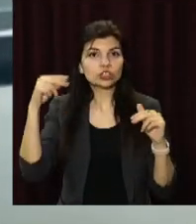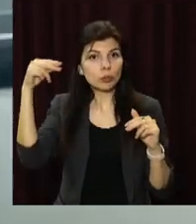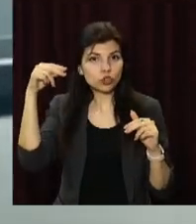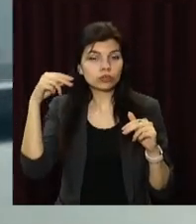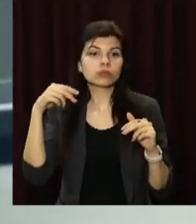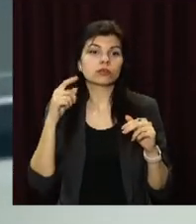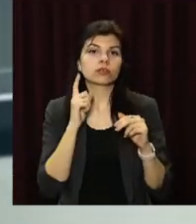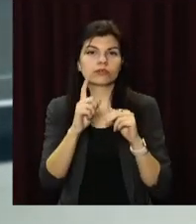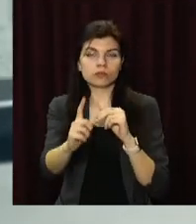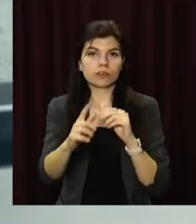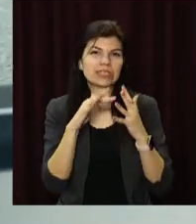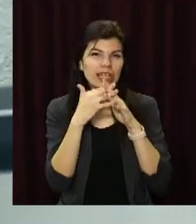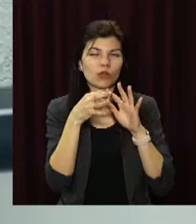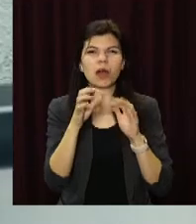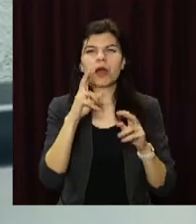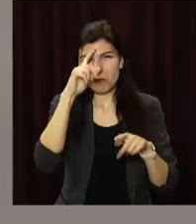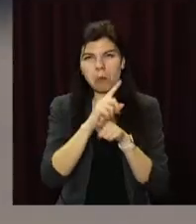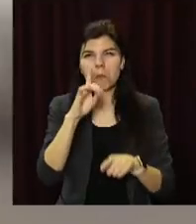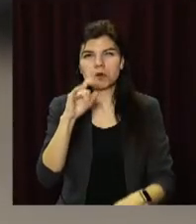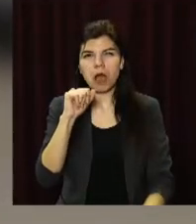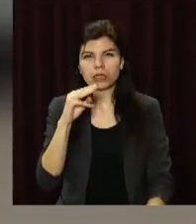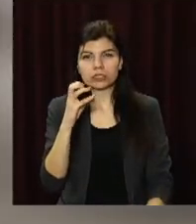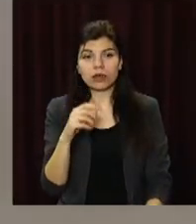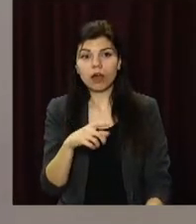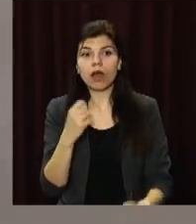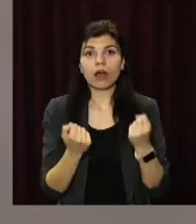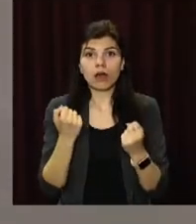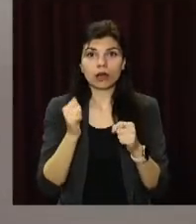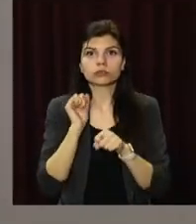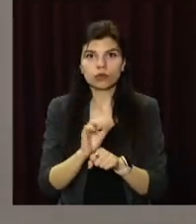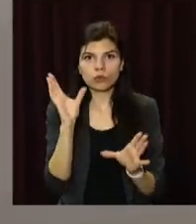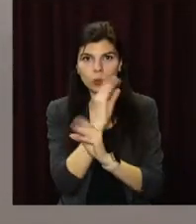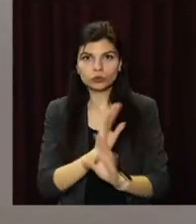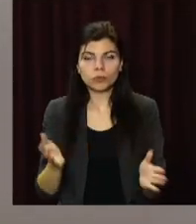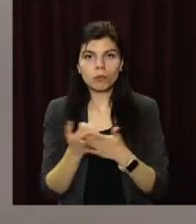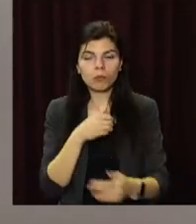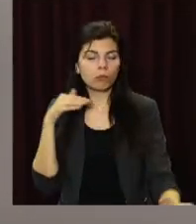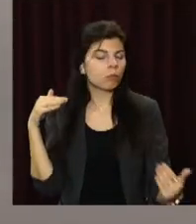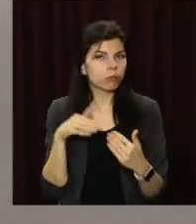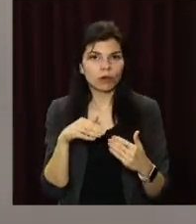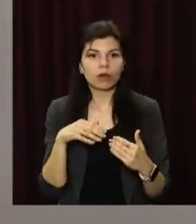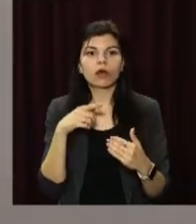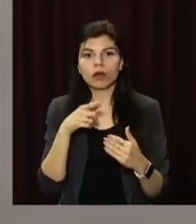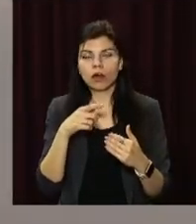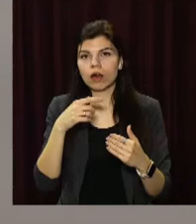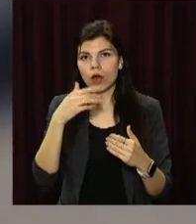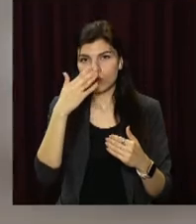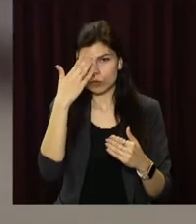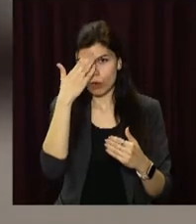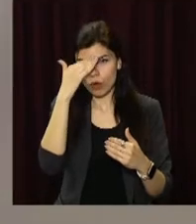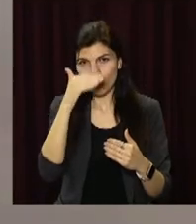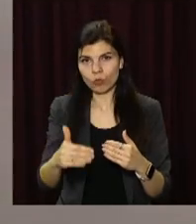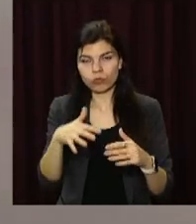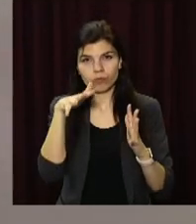села Братське. Легковик рухався з боку Дніпра та не встиг загальмувати. В результаті удару в авто розтрощило лобове скло та